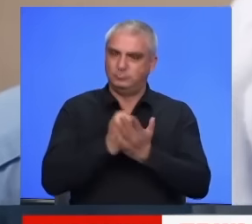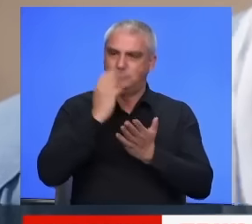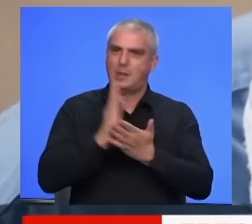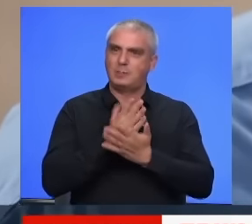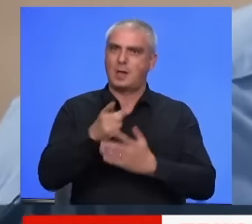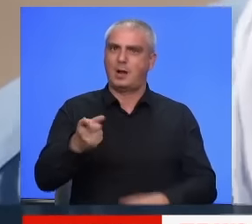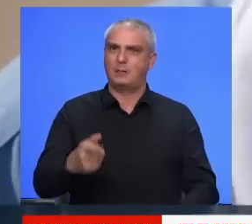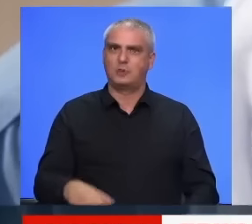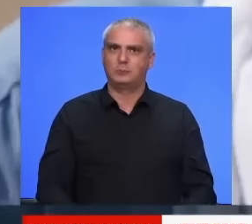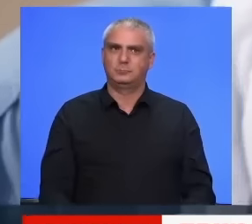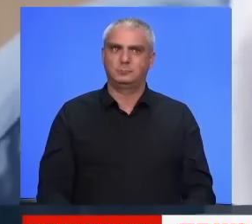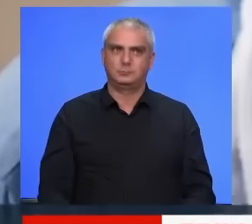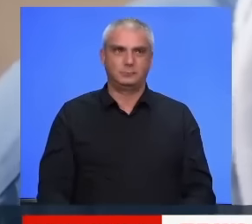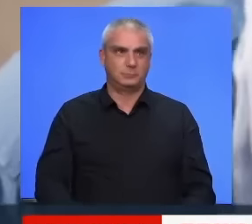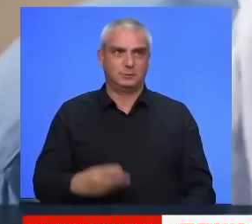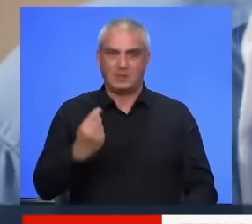האלה.